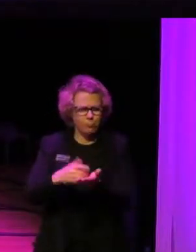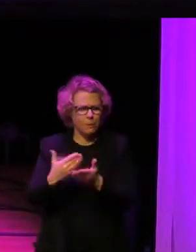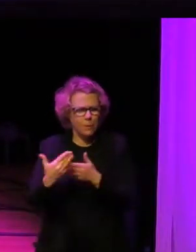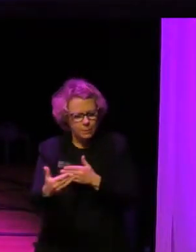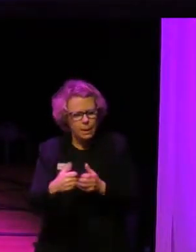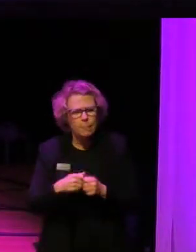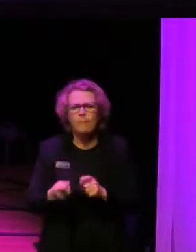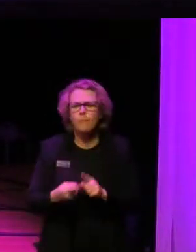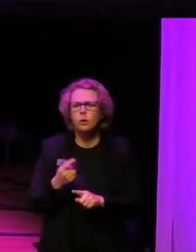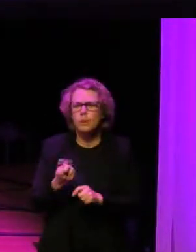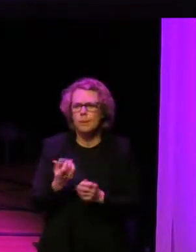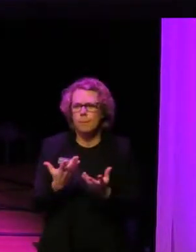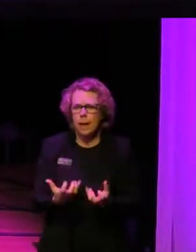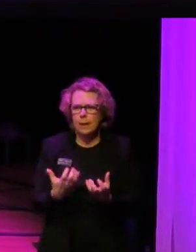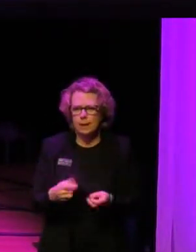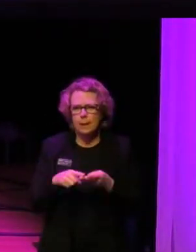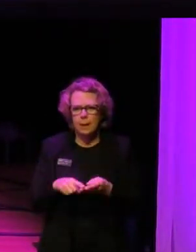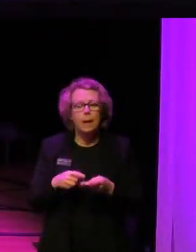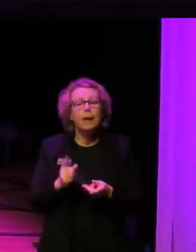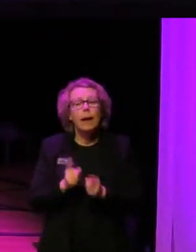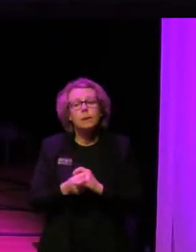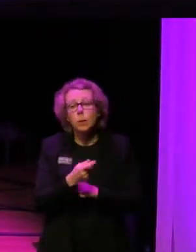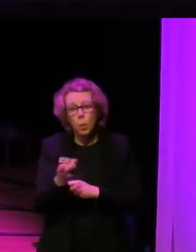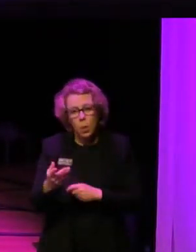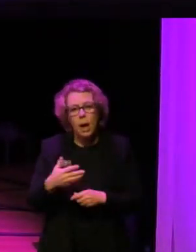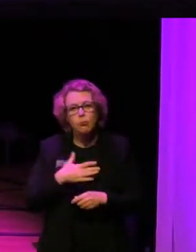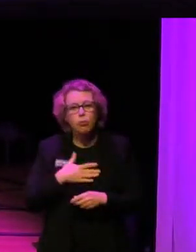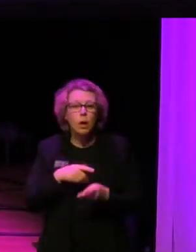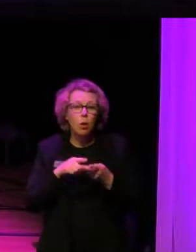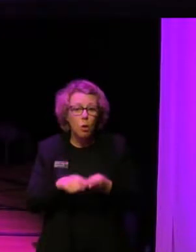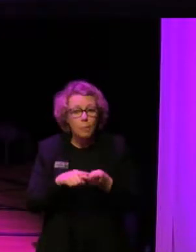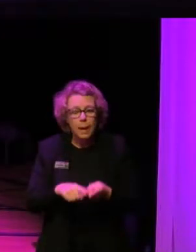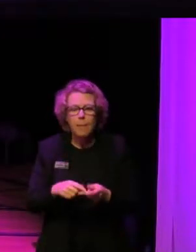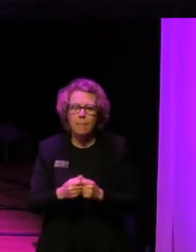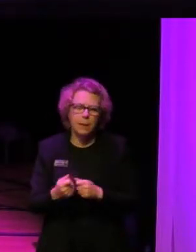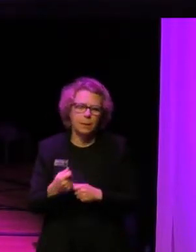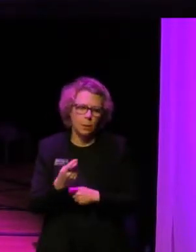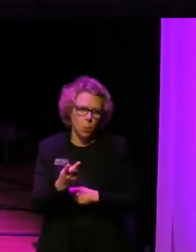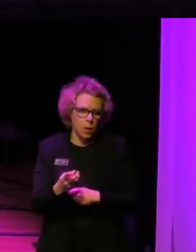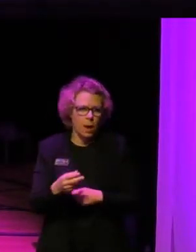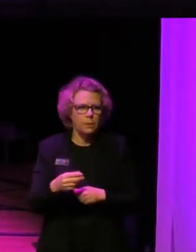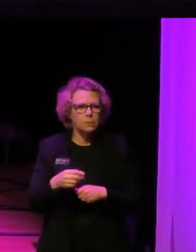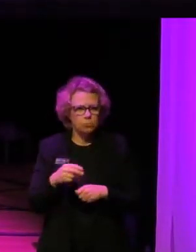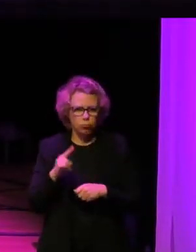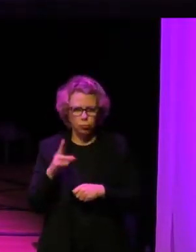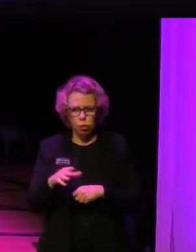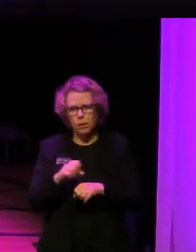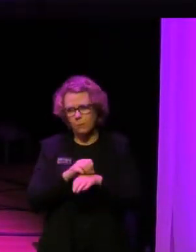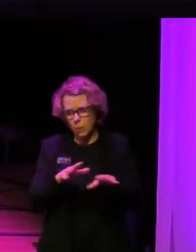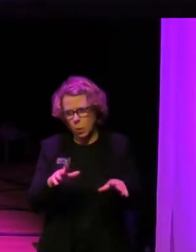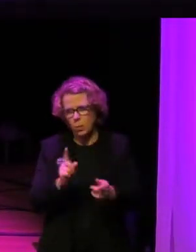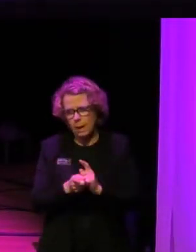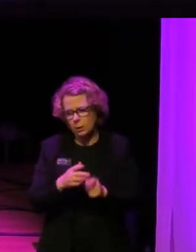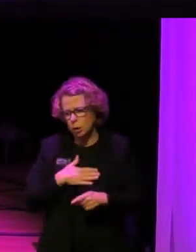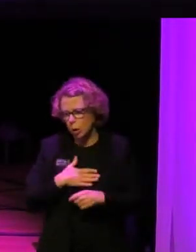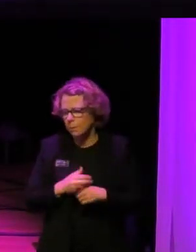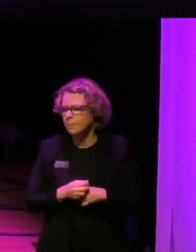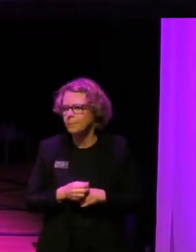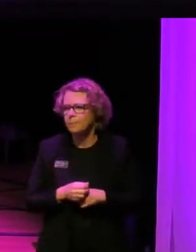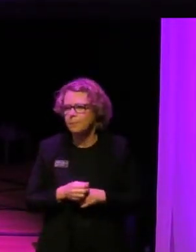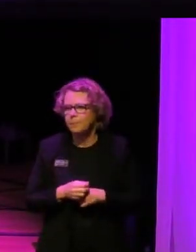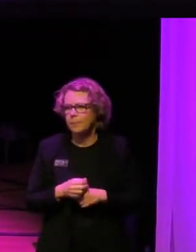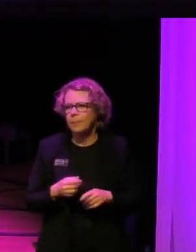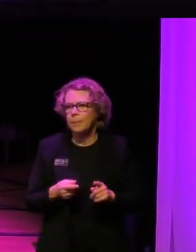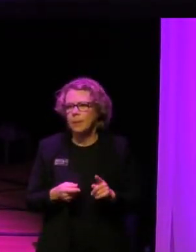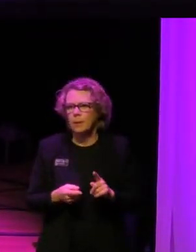praktisk information. Det är upprepning för vissa, men för några helt ny. Till att börja med är